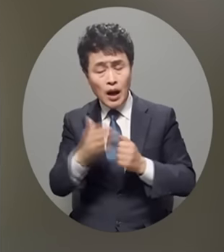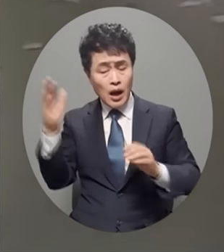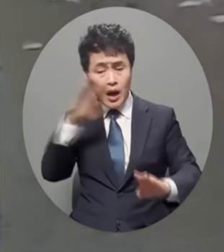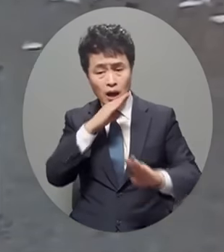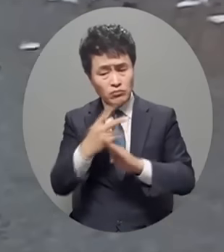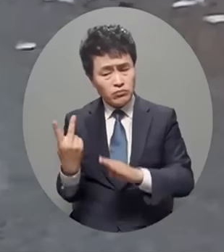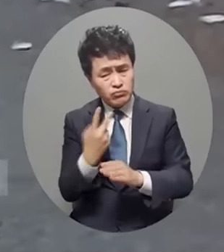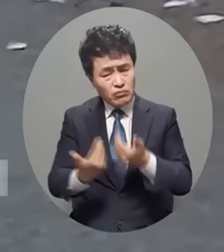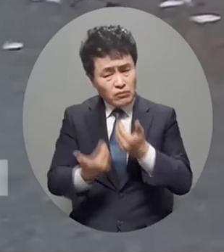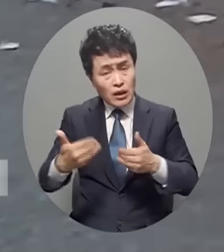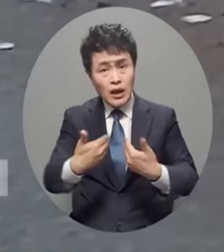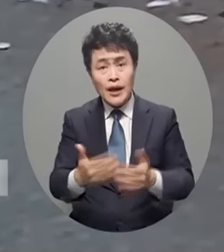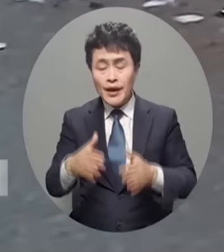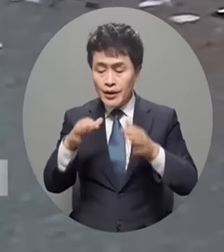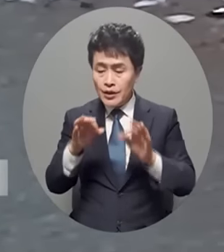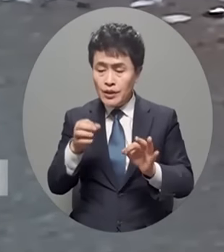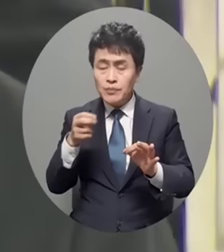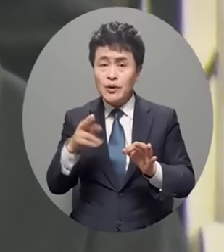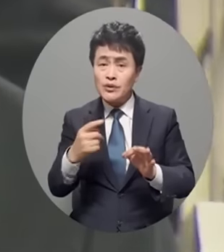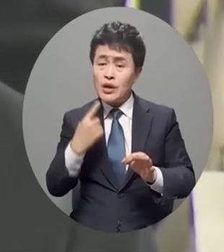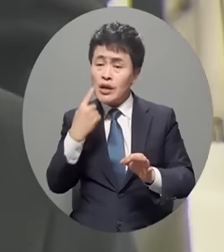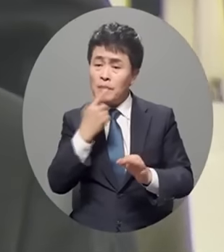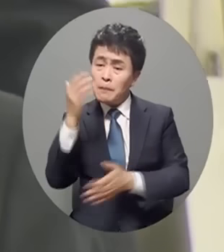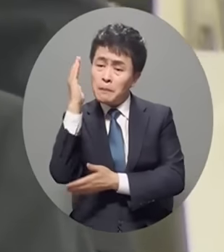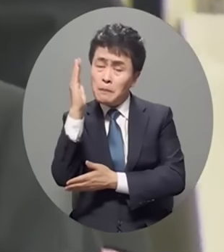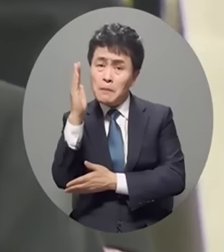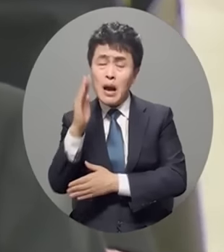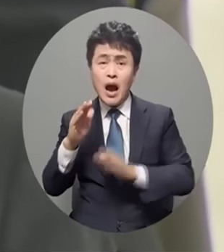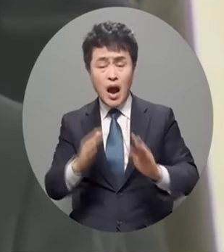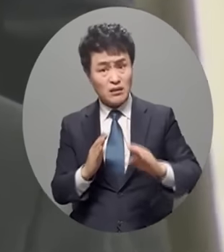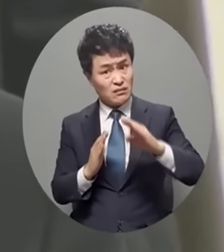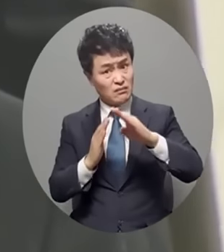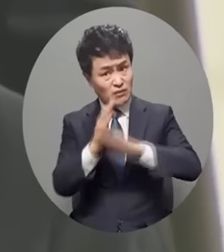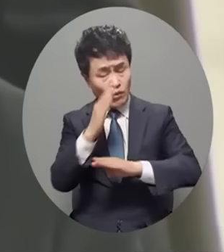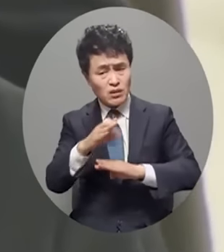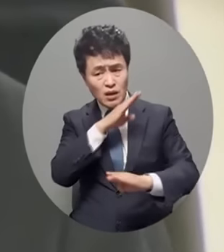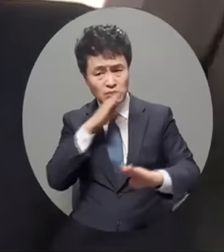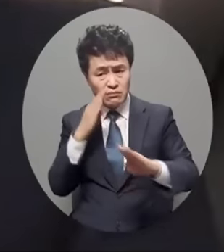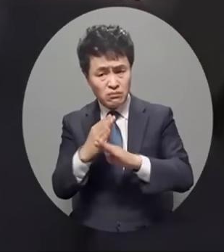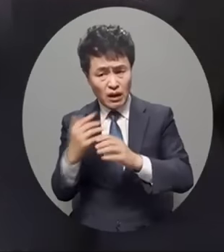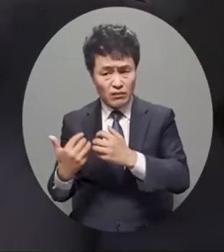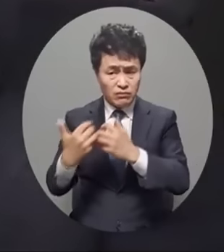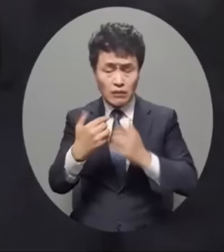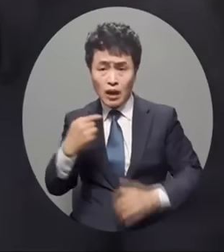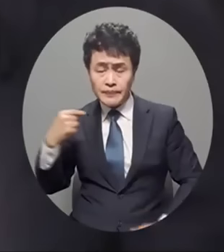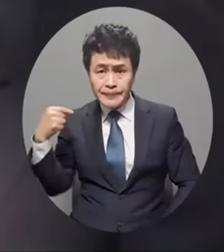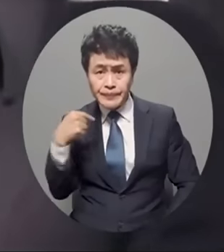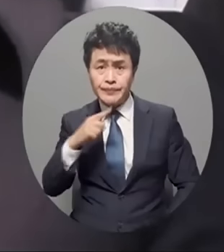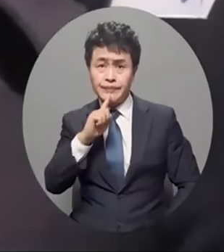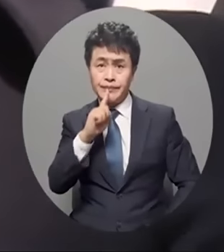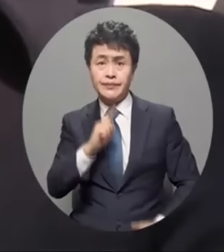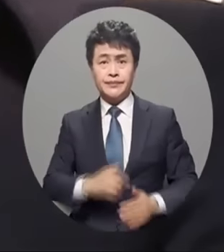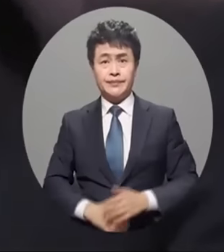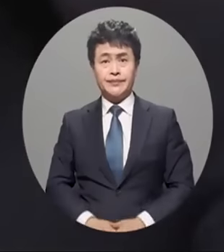속에서 김여정의 입은 더 거칠어지고 북한의 대응도 한층 거세질 것으로 우려됩니다. MBC 뉴스 최유찬입니다.